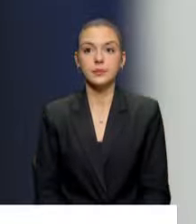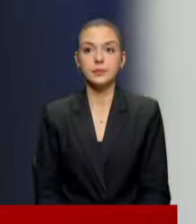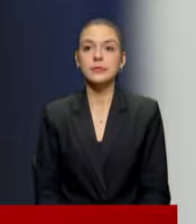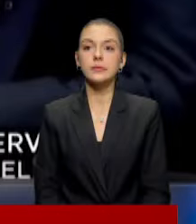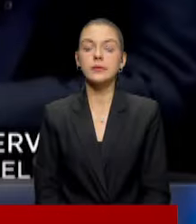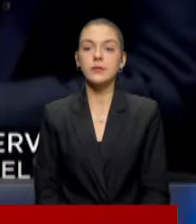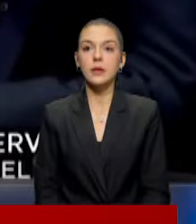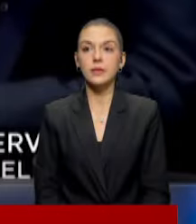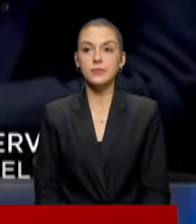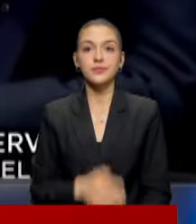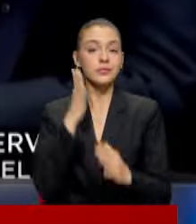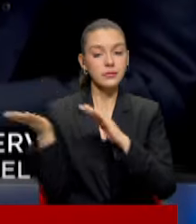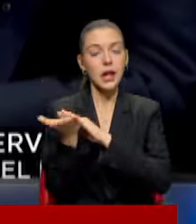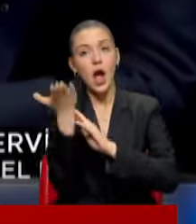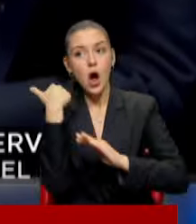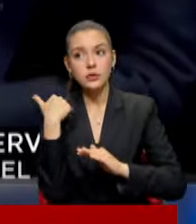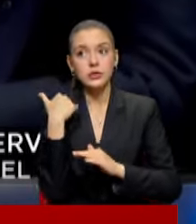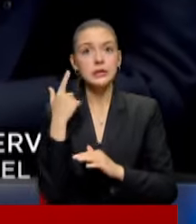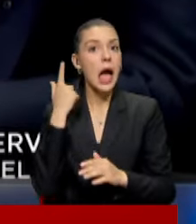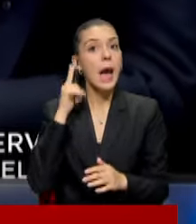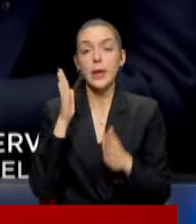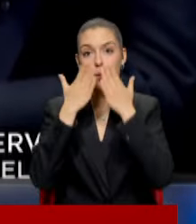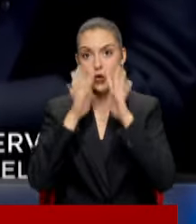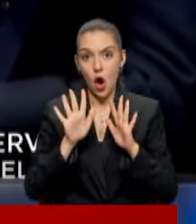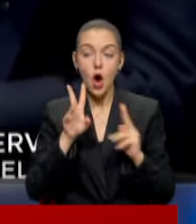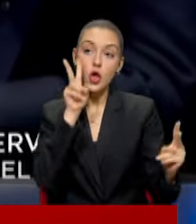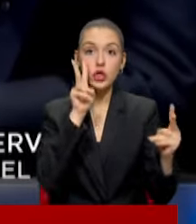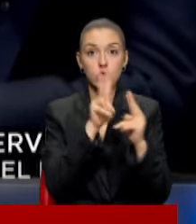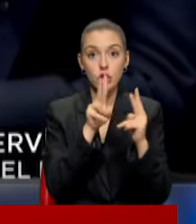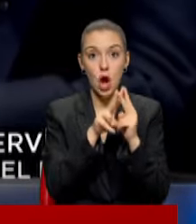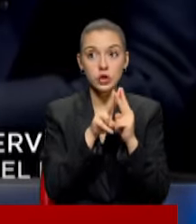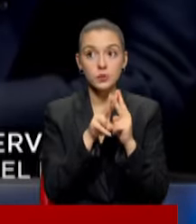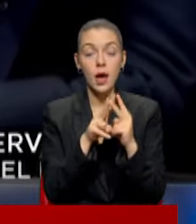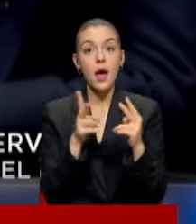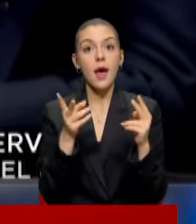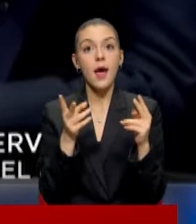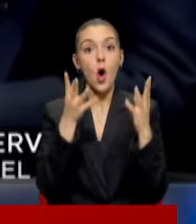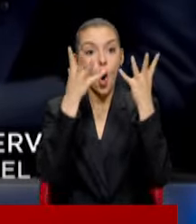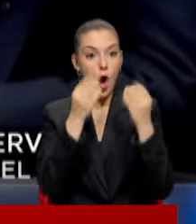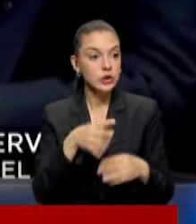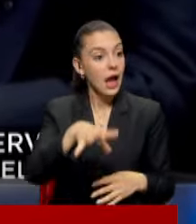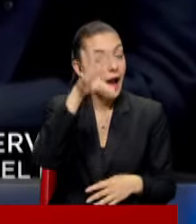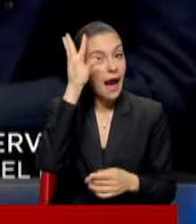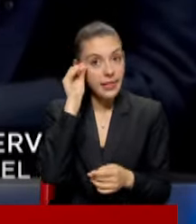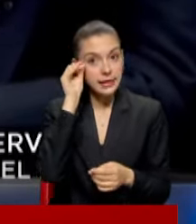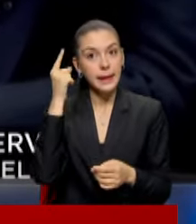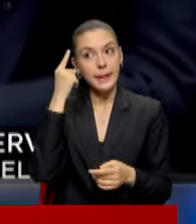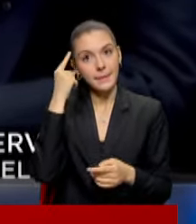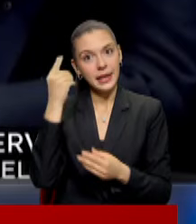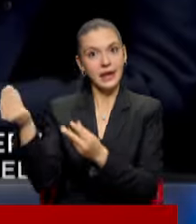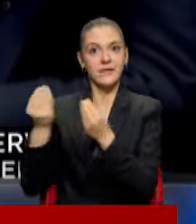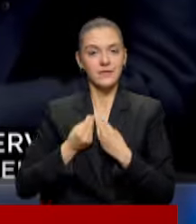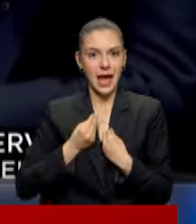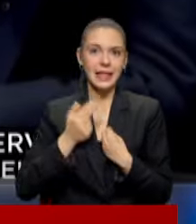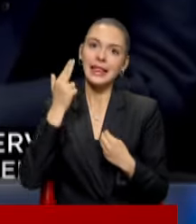konuştular daha öncesinden haberdar değilim görüşme sağlanacağı anlaşıldıktan sonra bilgilendirme yaptı